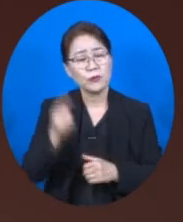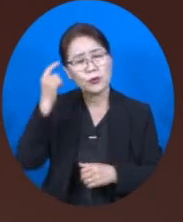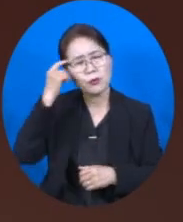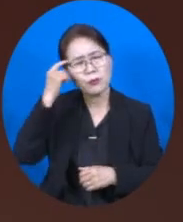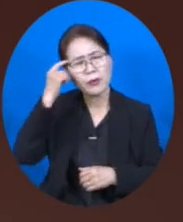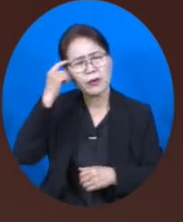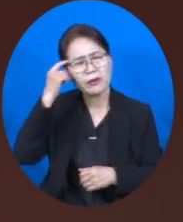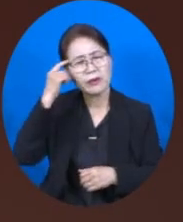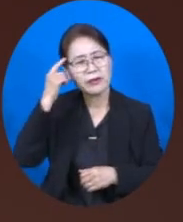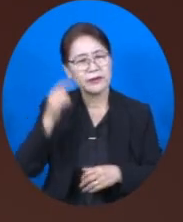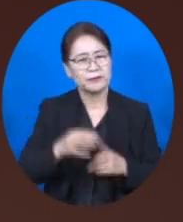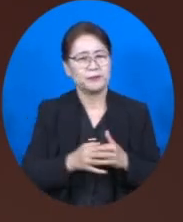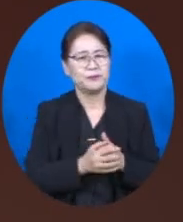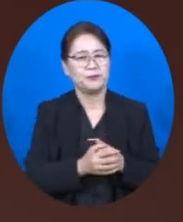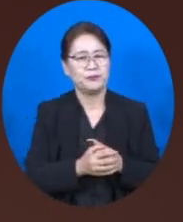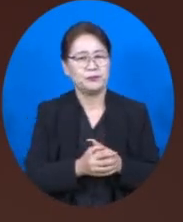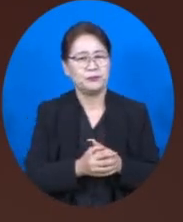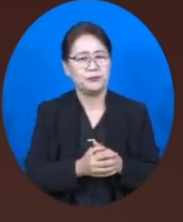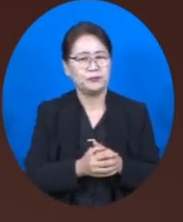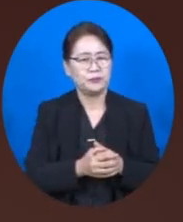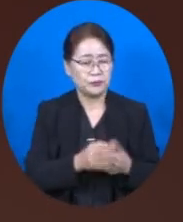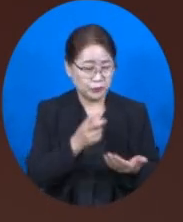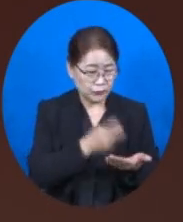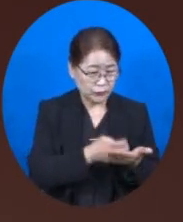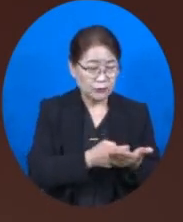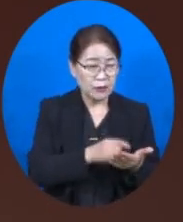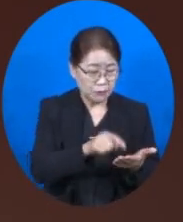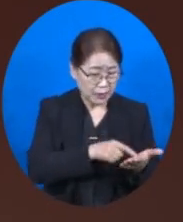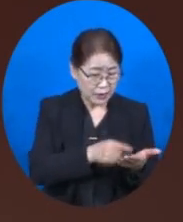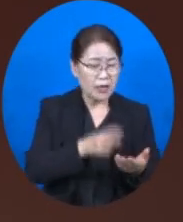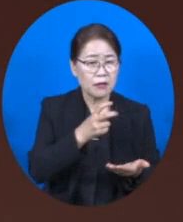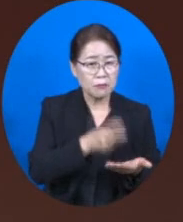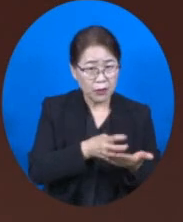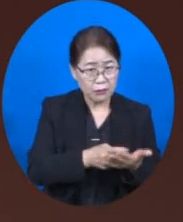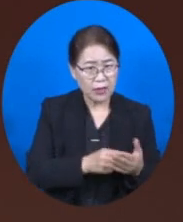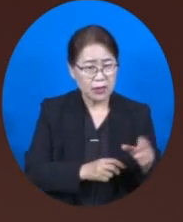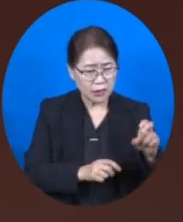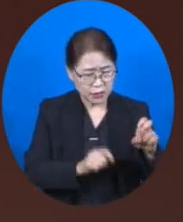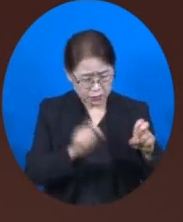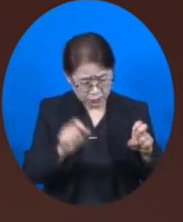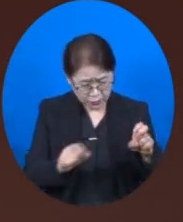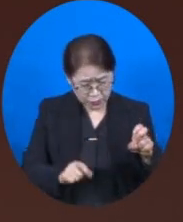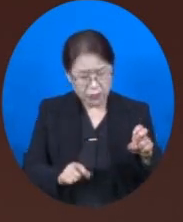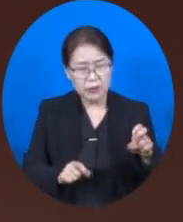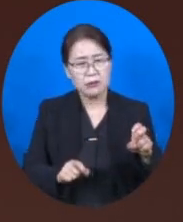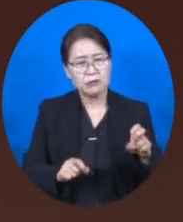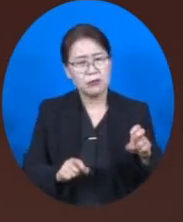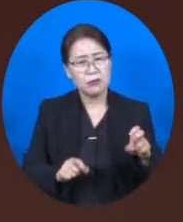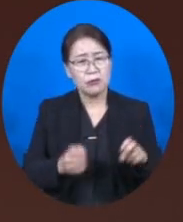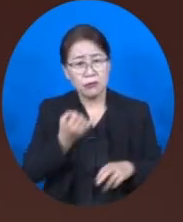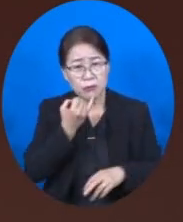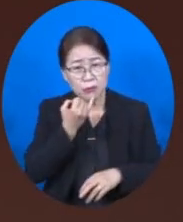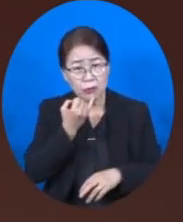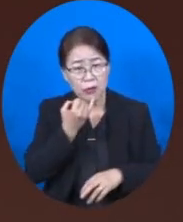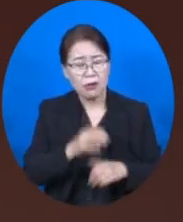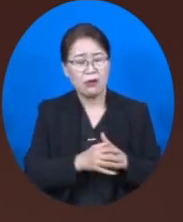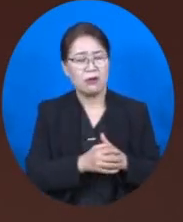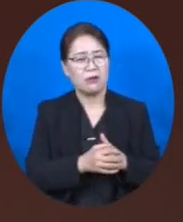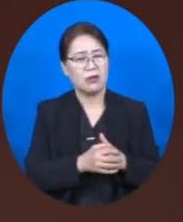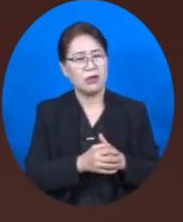그랬을까요 율법의 배상법에 의하면 20%면 되는데 왜 20%가